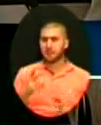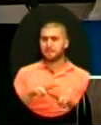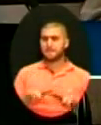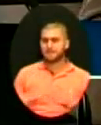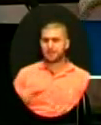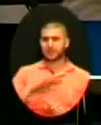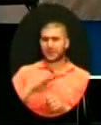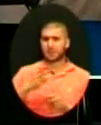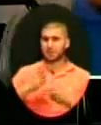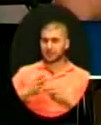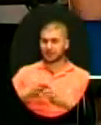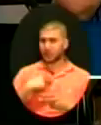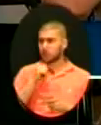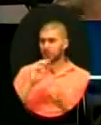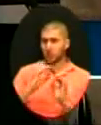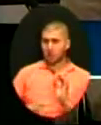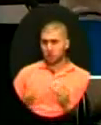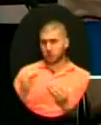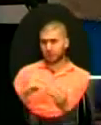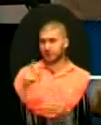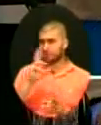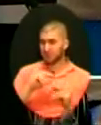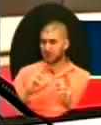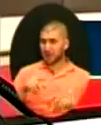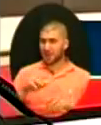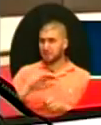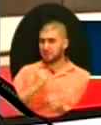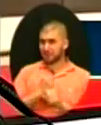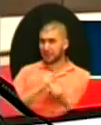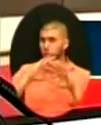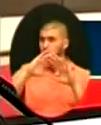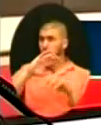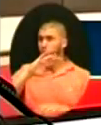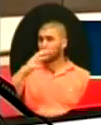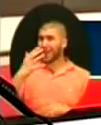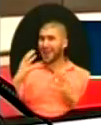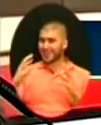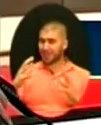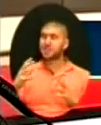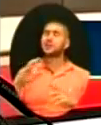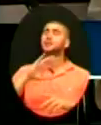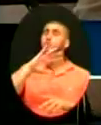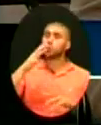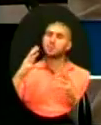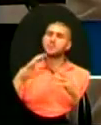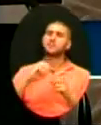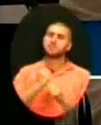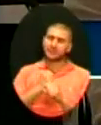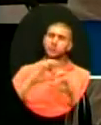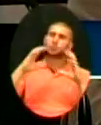של כיפת ברזל, ואני לא יוסיף עוד. אתה מדבר על צוק איתן או שאתה מדבר על כל התקופה? גם על צוק איתן, בעיקר על צוק